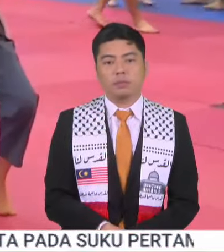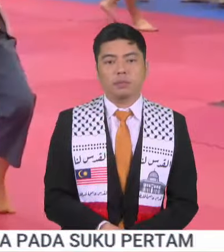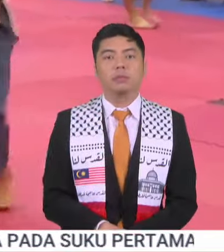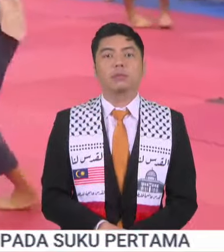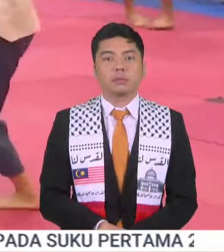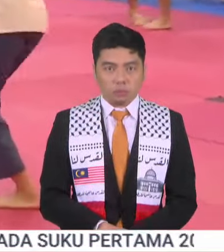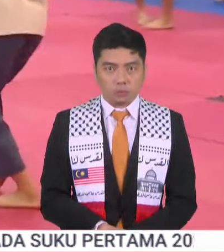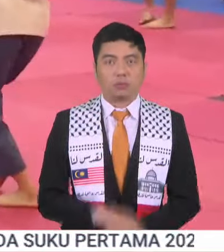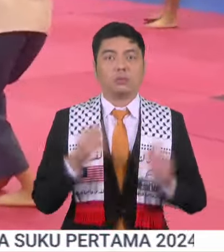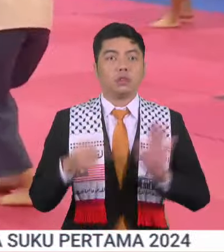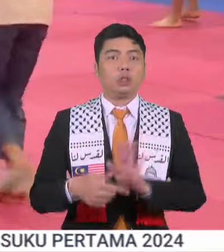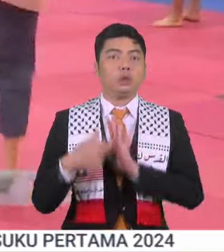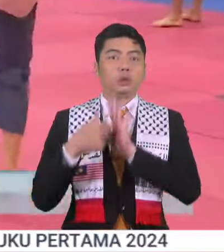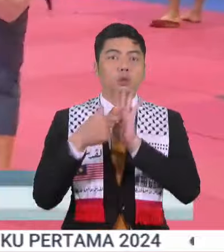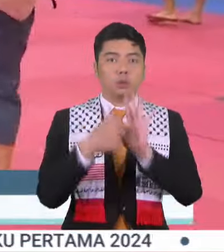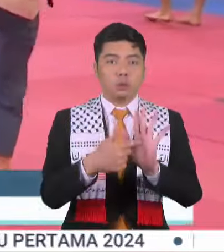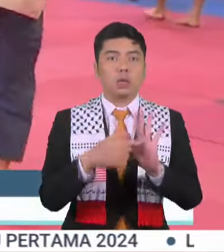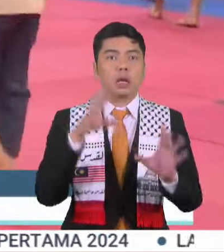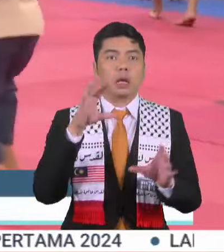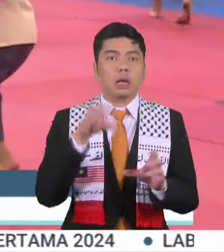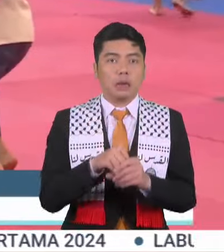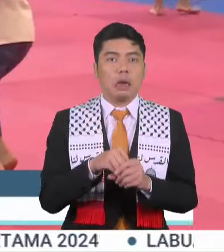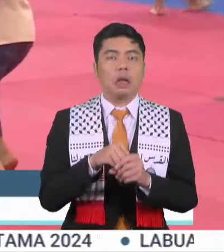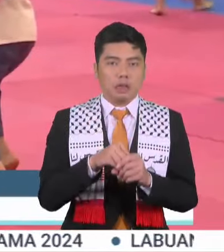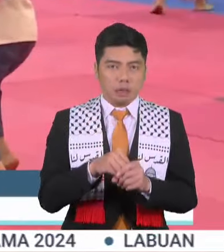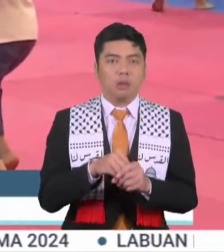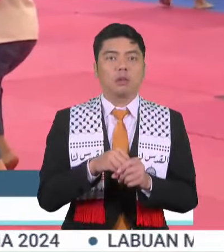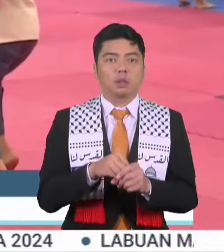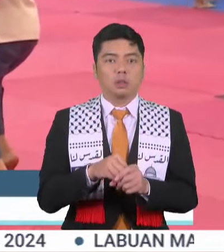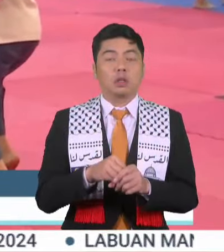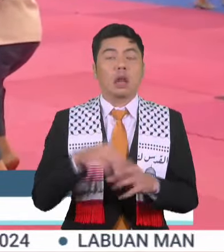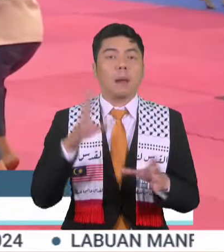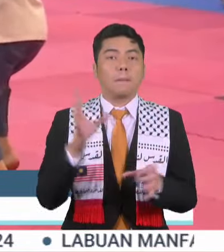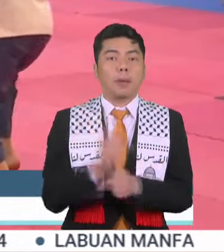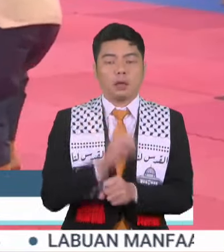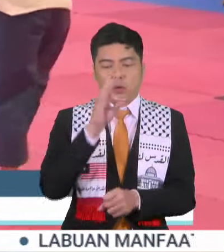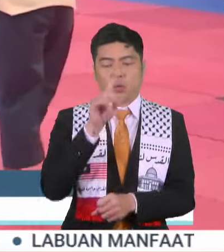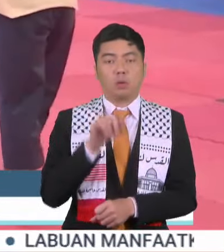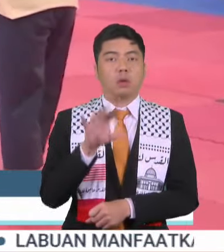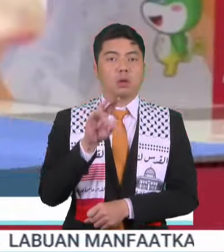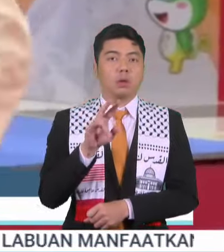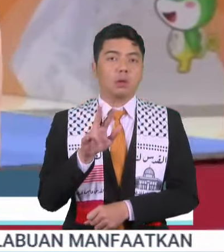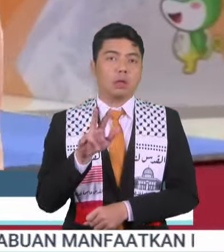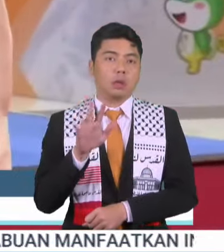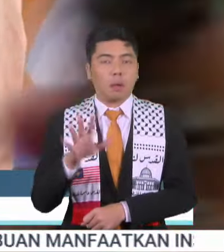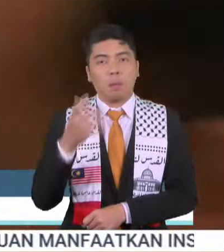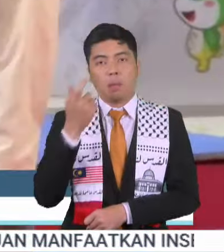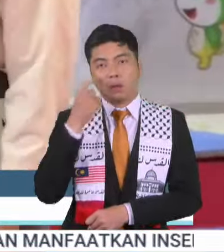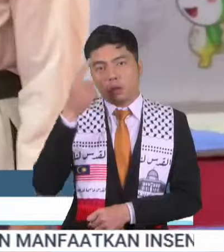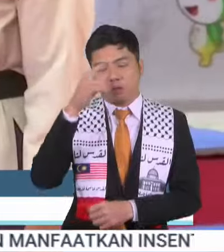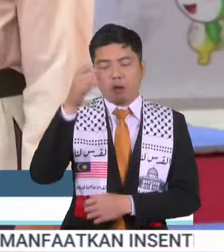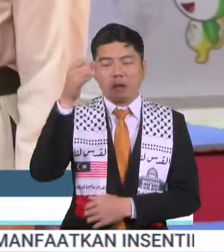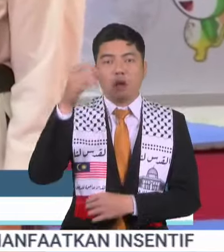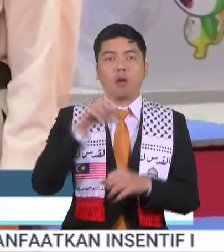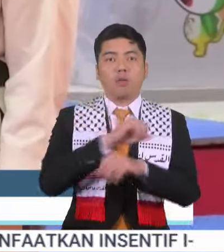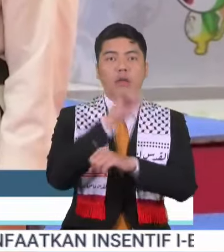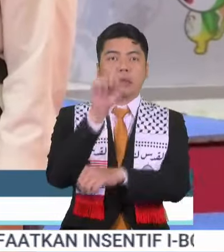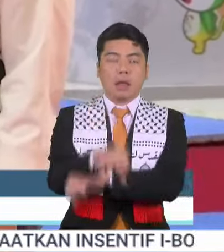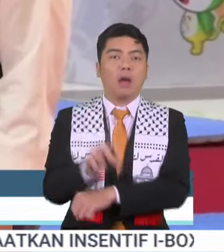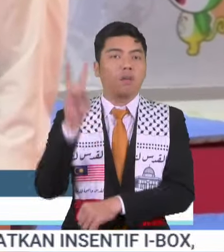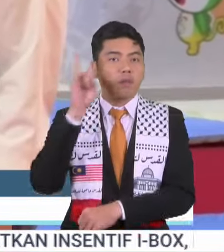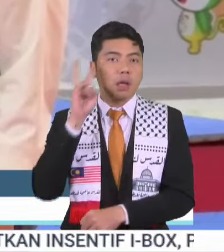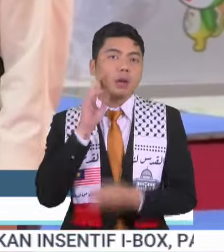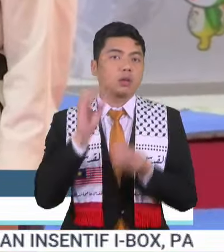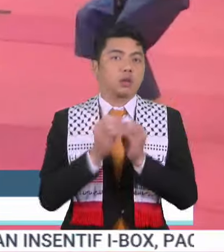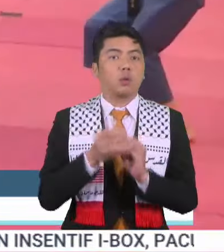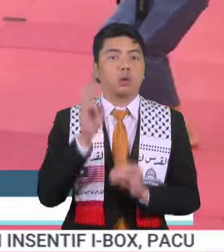Pada aksi di Gedung Samanta Krida, gandingan tersebut meraih 7.735 mata untuk menewaskan Vietnam di